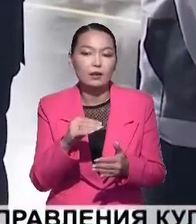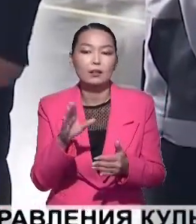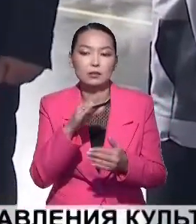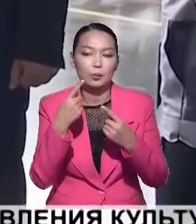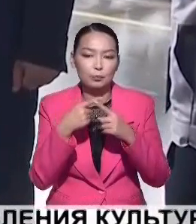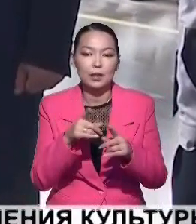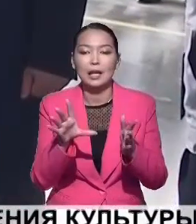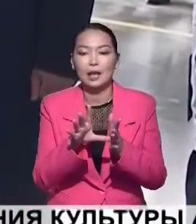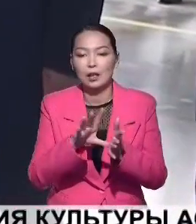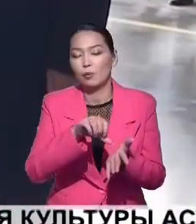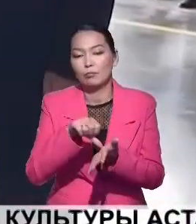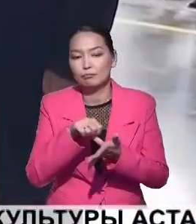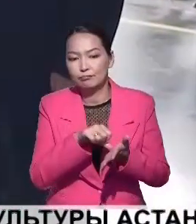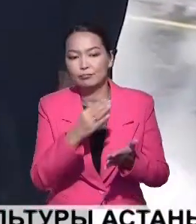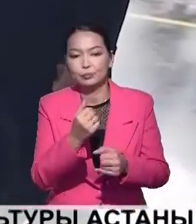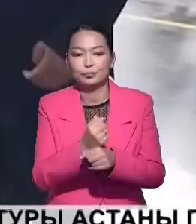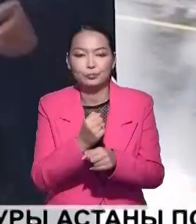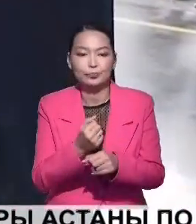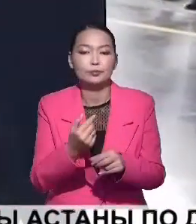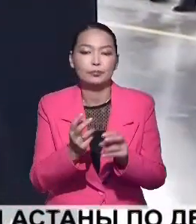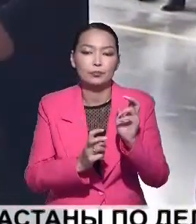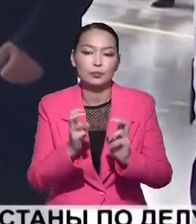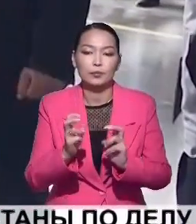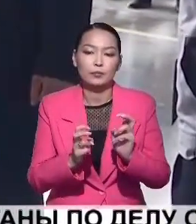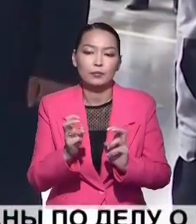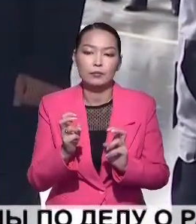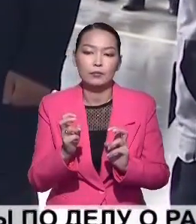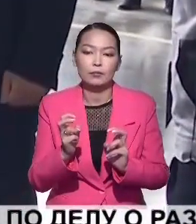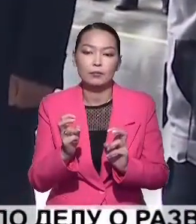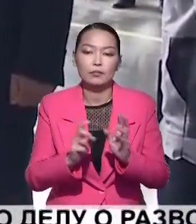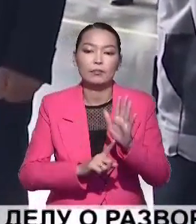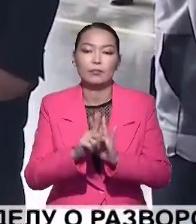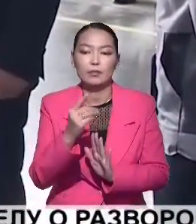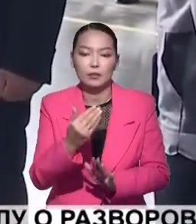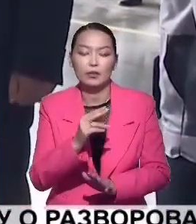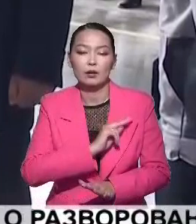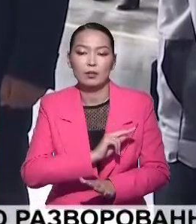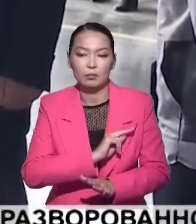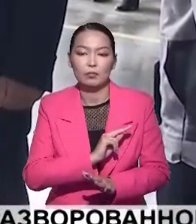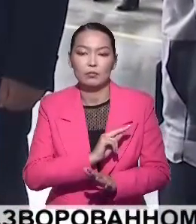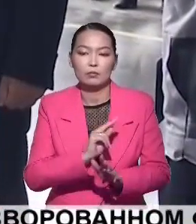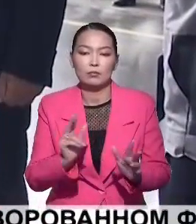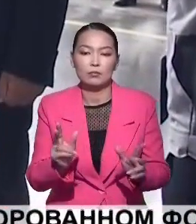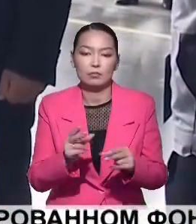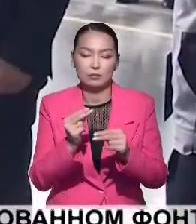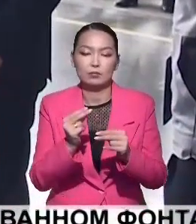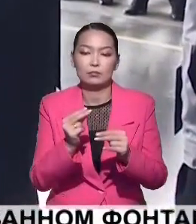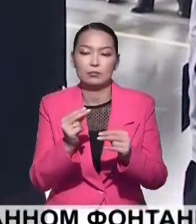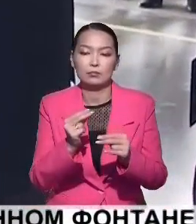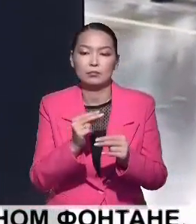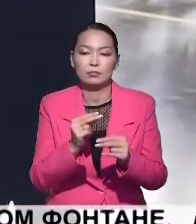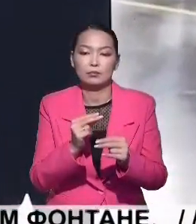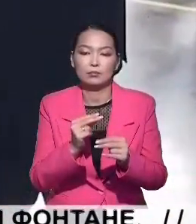Некоторые специалисты считают, что доходит до 80%. То есть настало время обновлять весь парк,